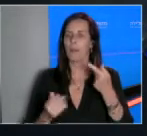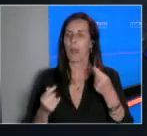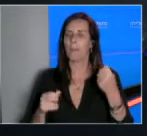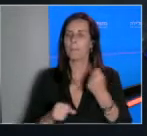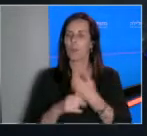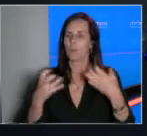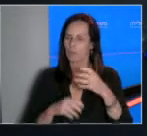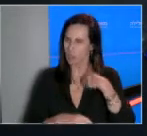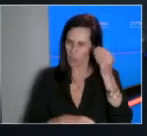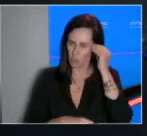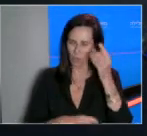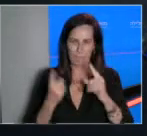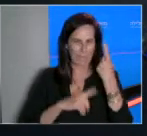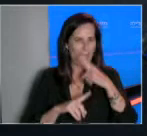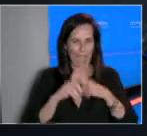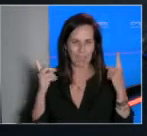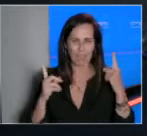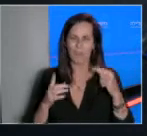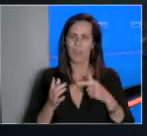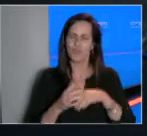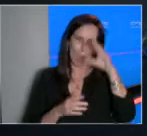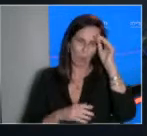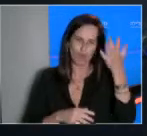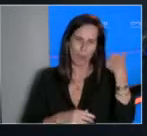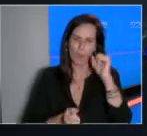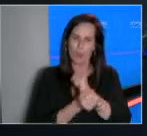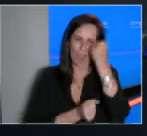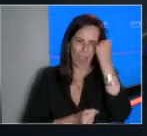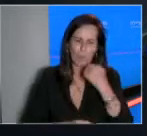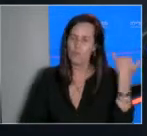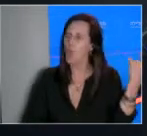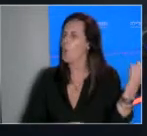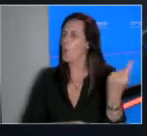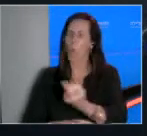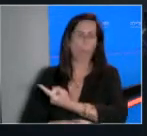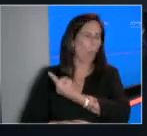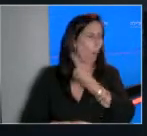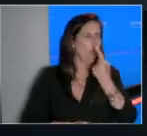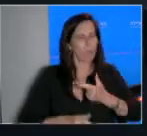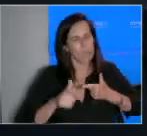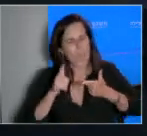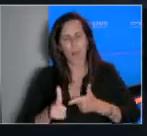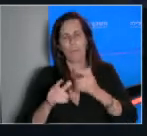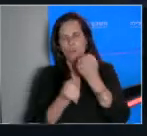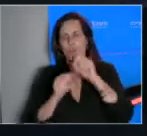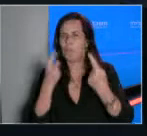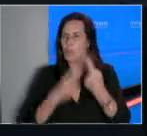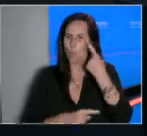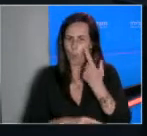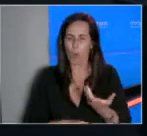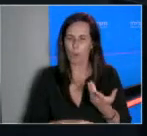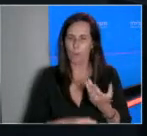הפעילות החברתית, כי אני זוכר פה מקרה אחר של בחור שהיה בשבי החמאס, וכל המדינה עמדה על הרגליים וכולם היו ביחד, ופתאום אני